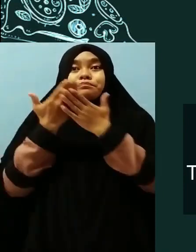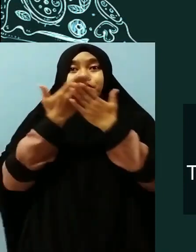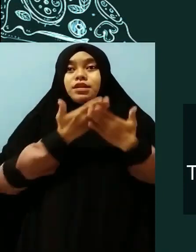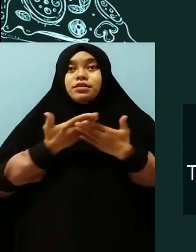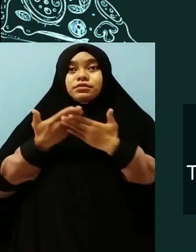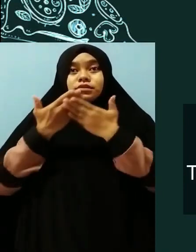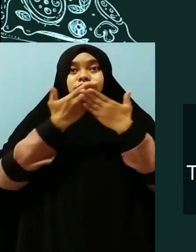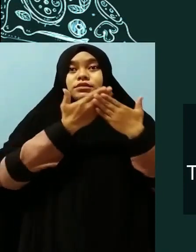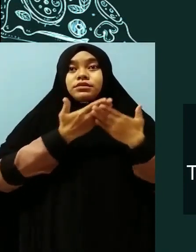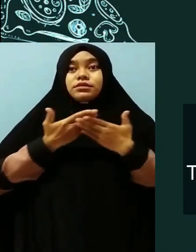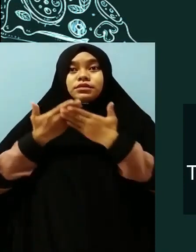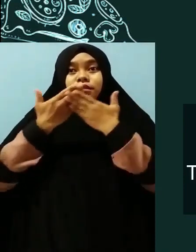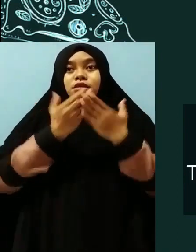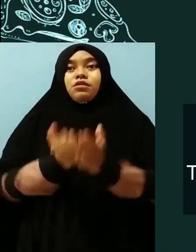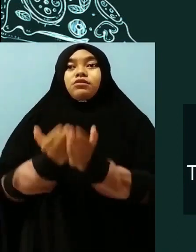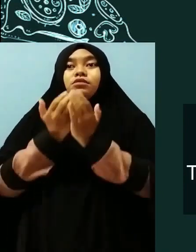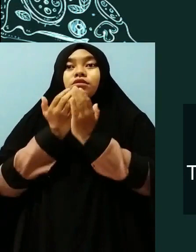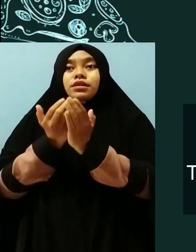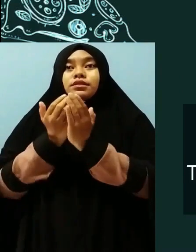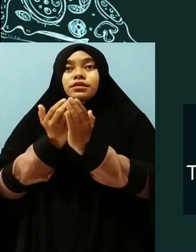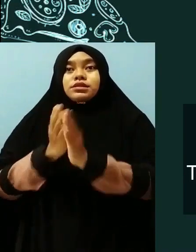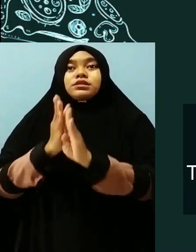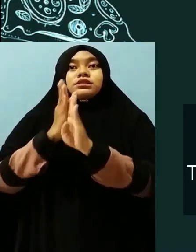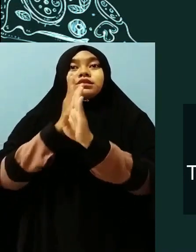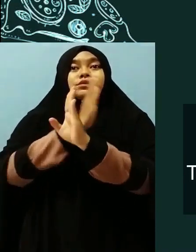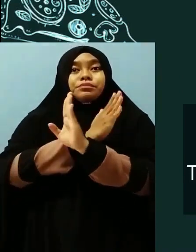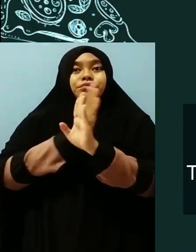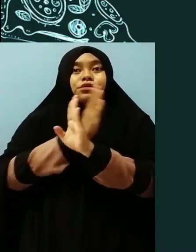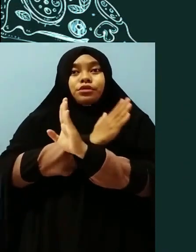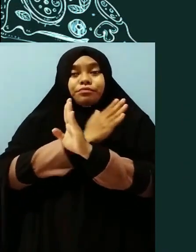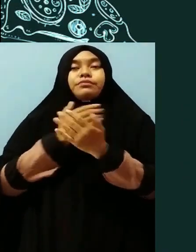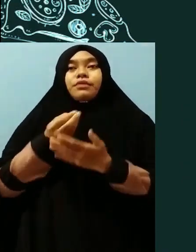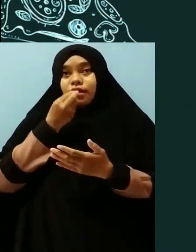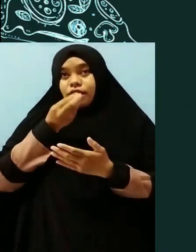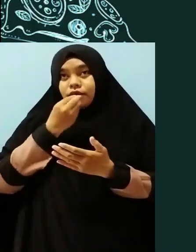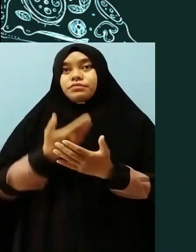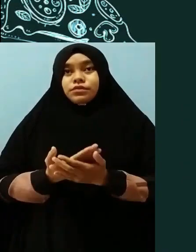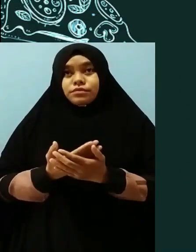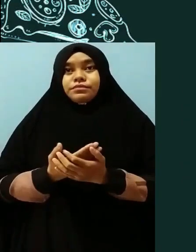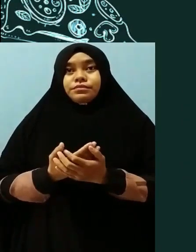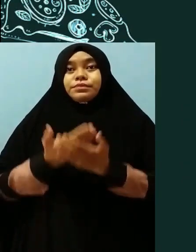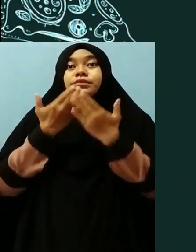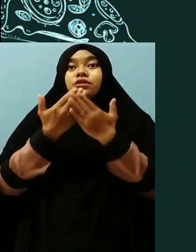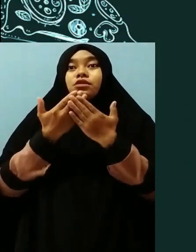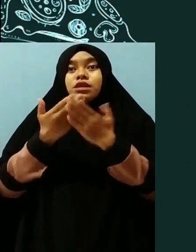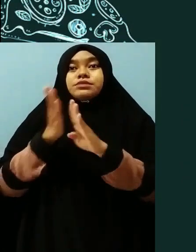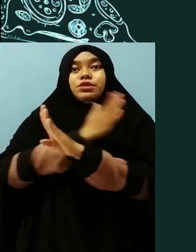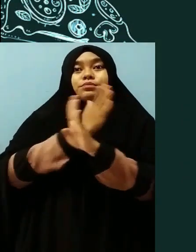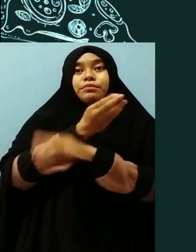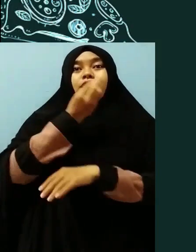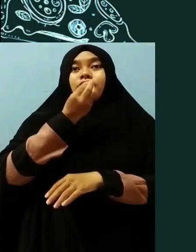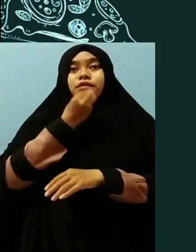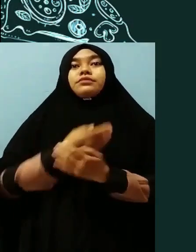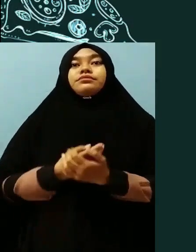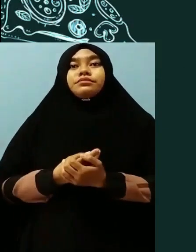Tapi akan lebih baik lagi jika kalian membaca doa sebelum makan. Doa sebelum makan.